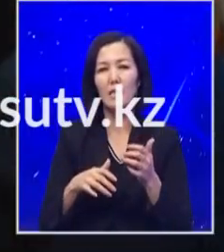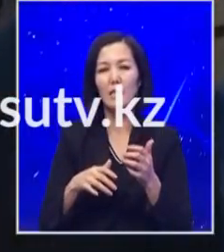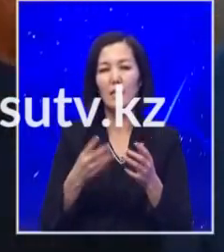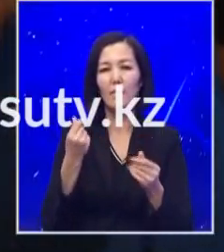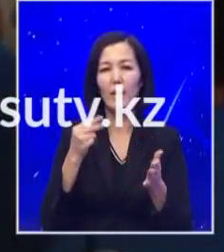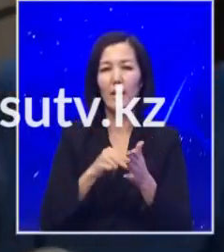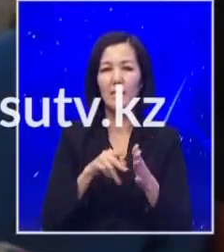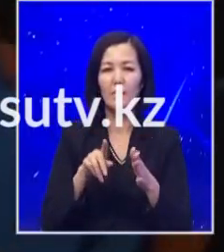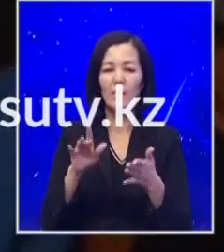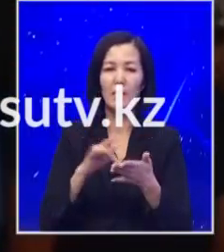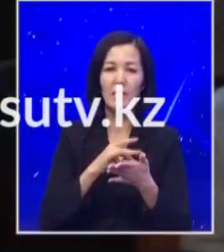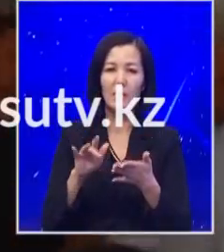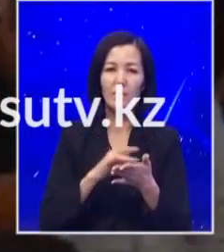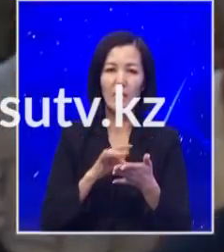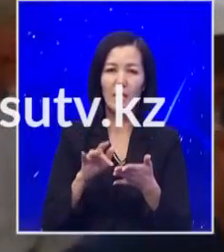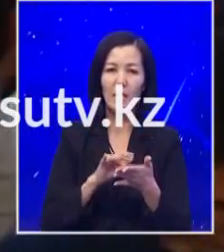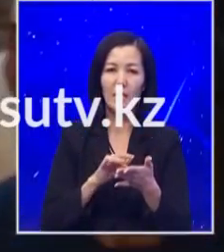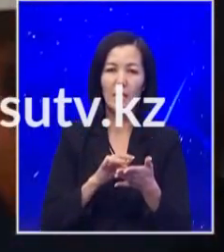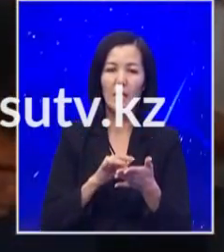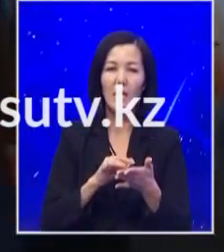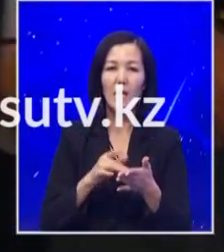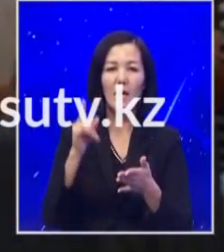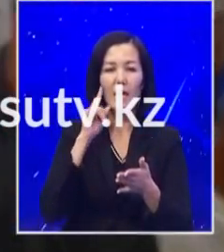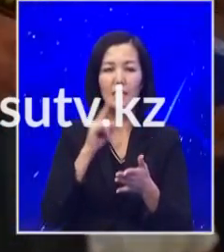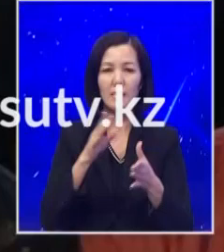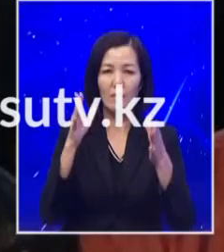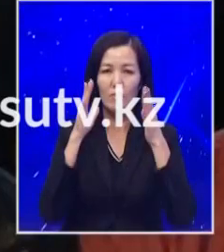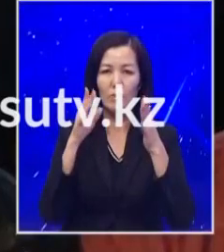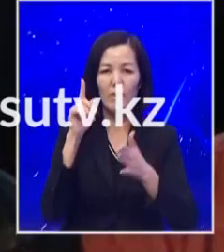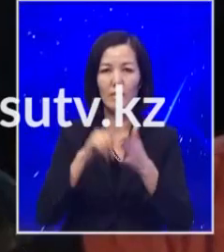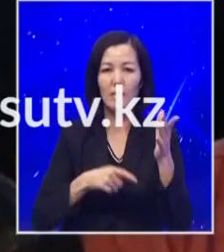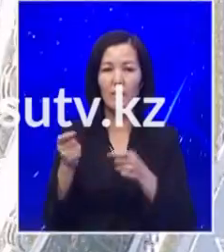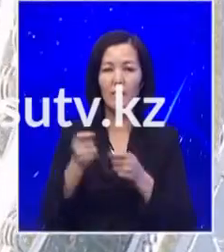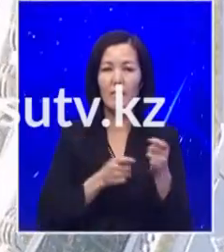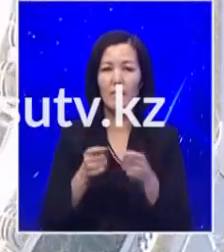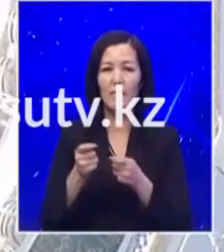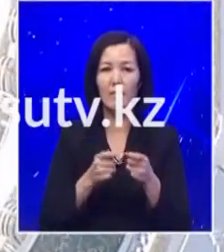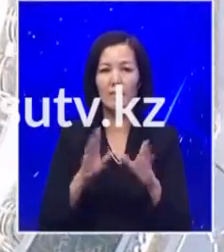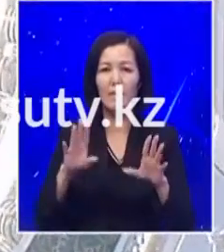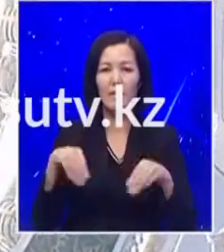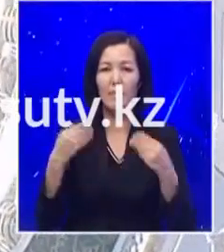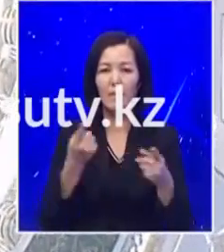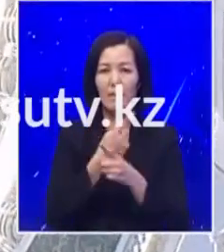Ал онның бағасын Қазақстан мұсылмандары діни басқармасының қала және облыс өкілдіктерінің берген